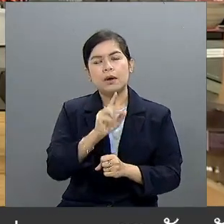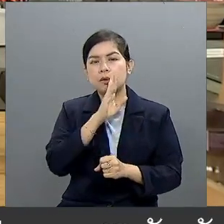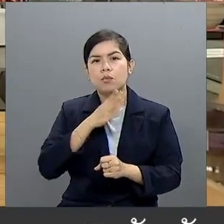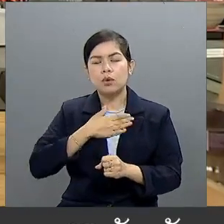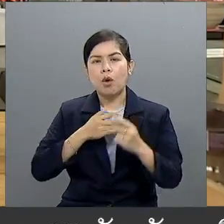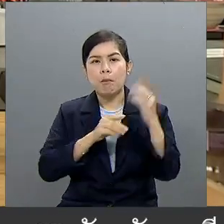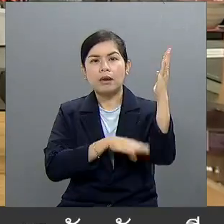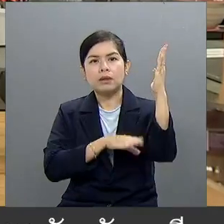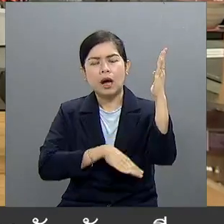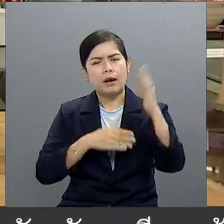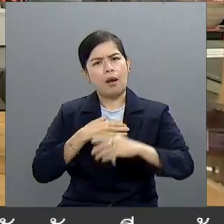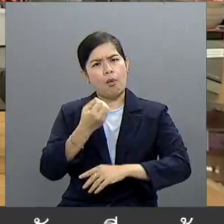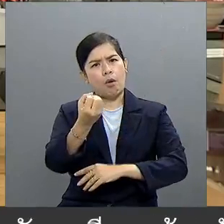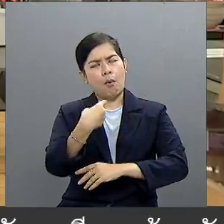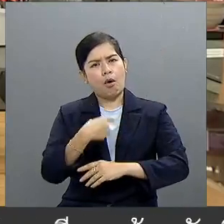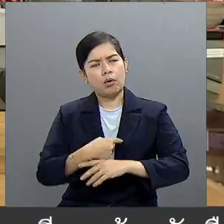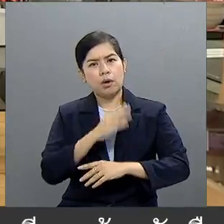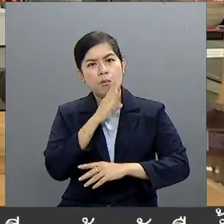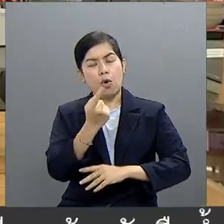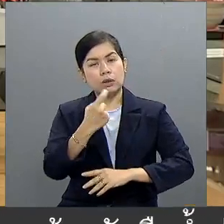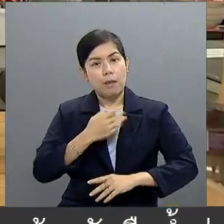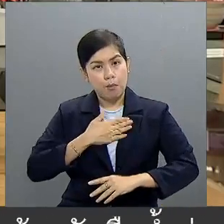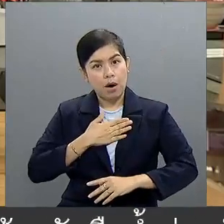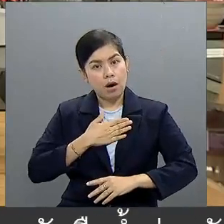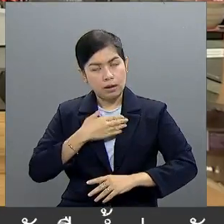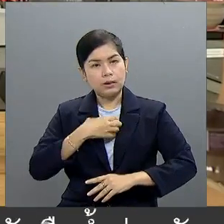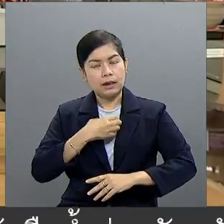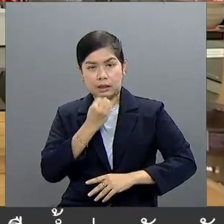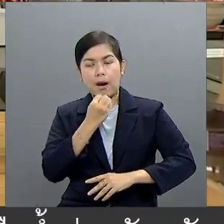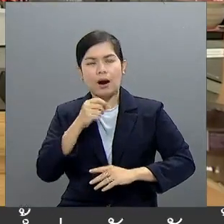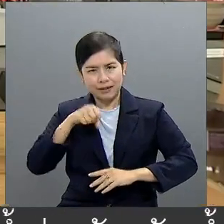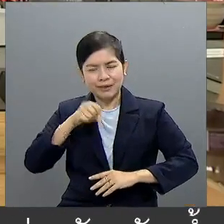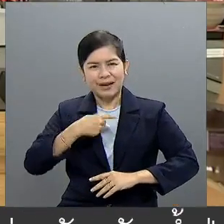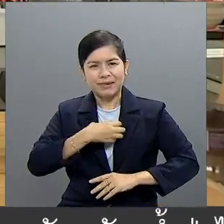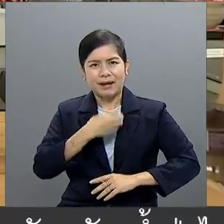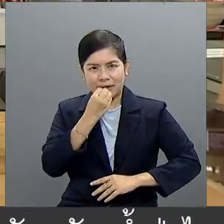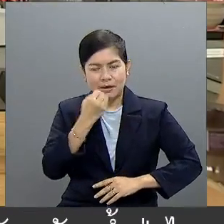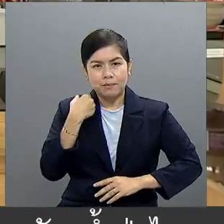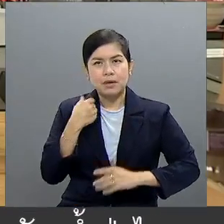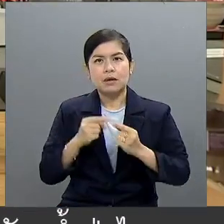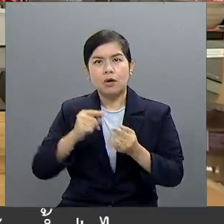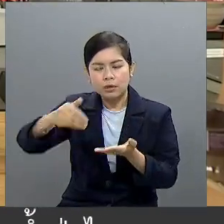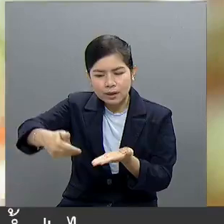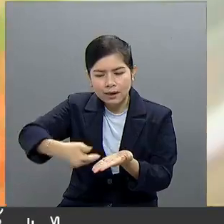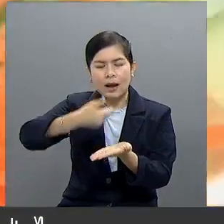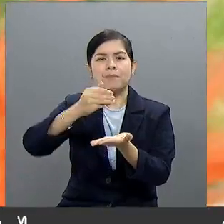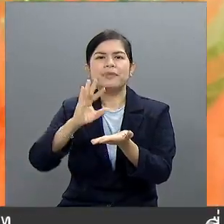ากินเต้าคั่วไหมเราก็ต้องบอกกินค่ะวิธีทำนะคะก็ตักน้ำจิ้มที่เป็นน้ำเหนียวๆแบบนี้นะคะลงไ